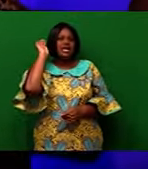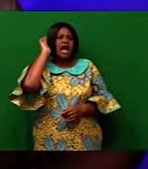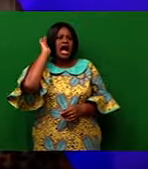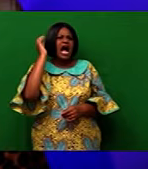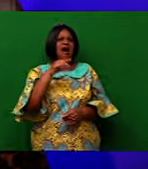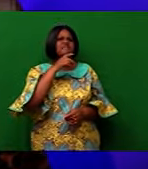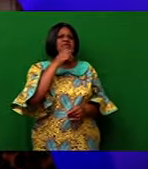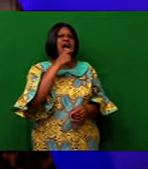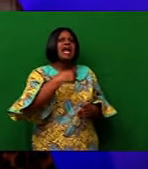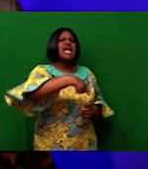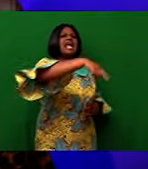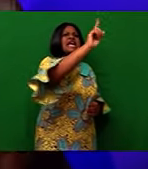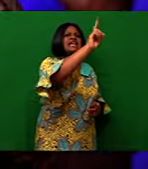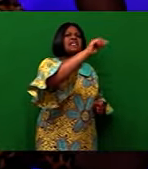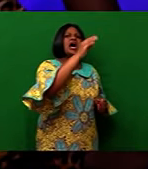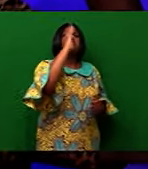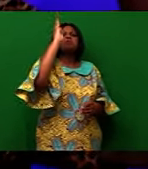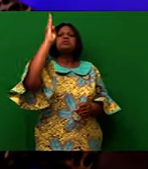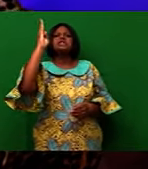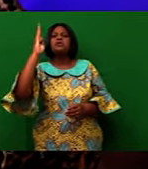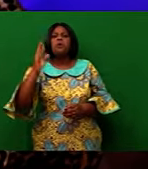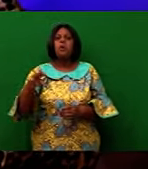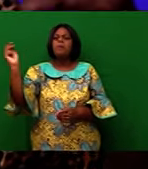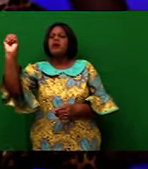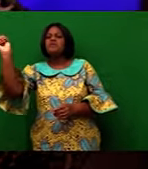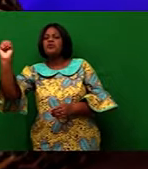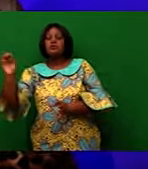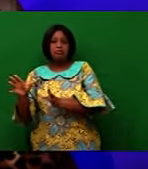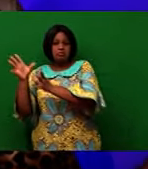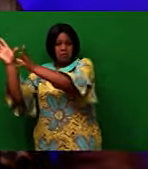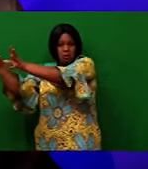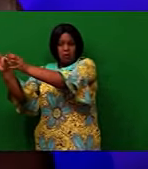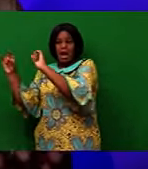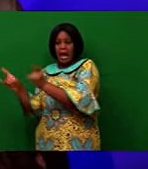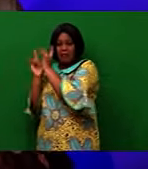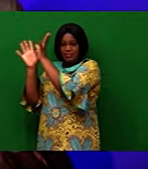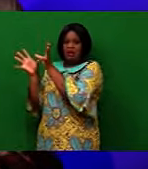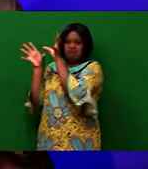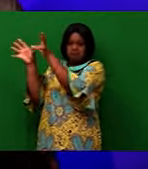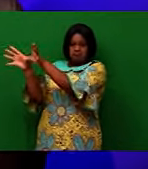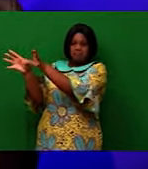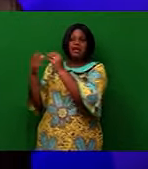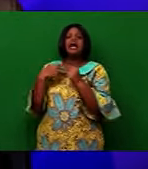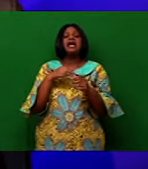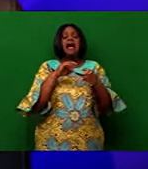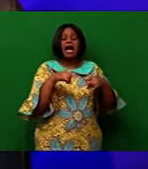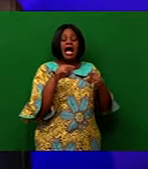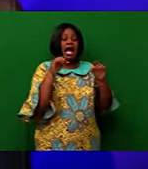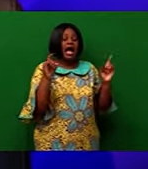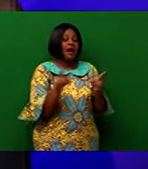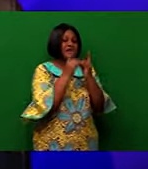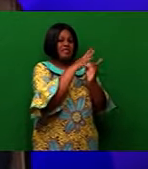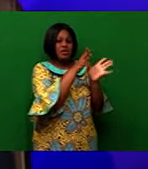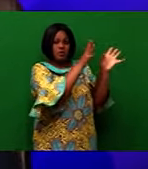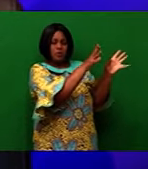mainini vari kumabvuku zvinoitika kumabvuku ndezvokumabvuku hauzvizivi saka mhando yechipari